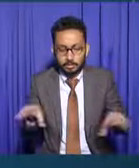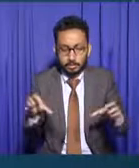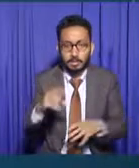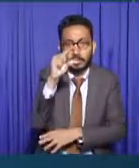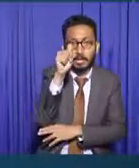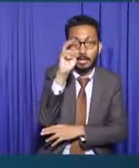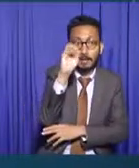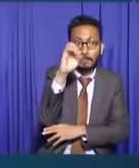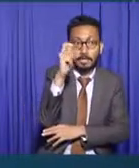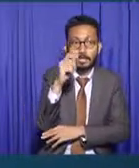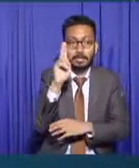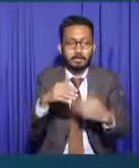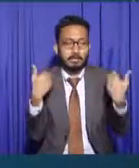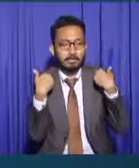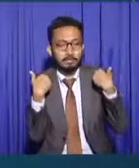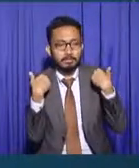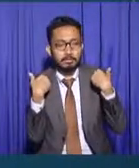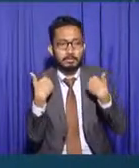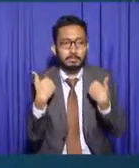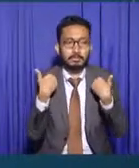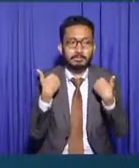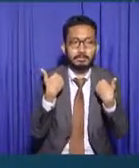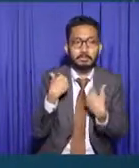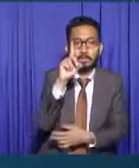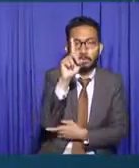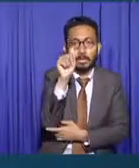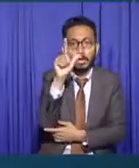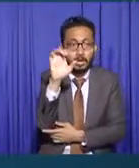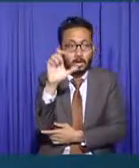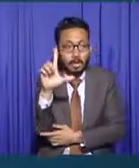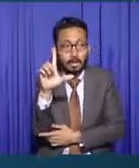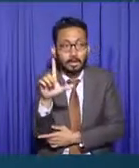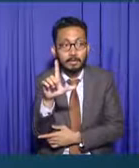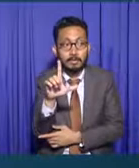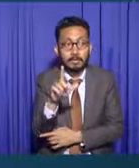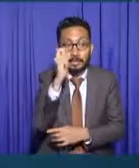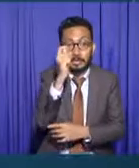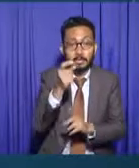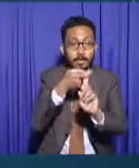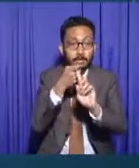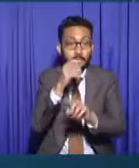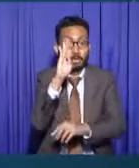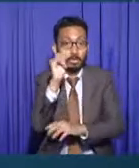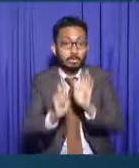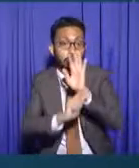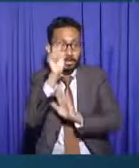mempunyai satu Alil t besar daripada tinggi